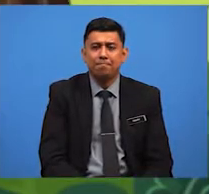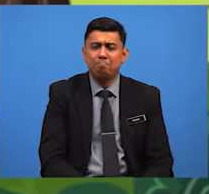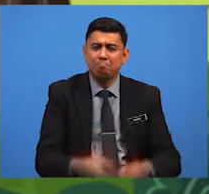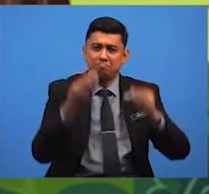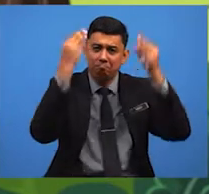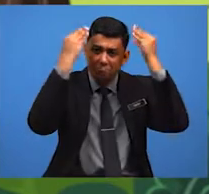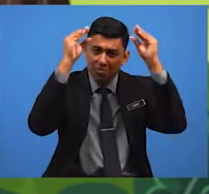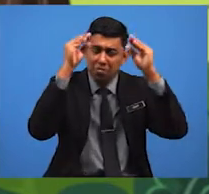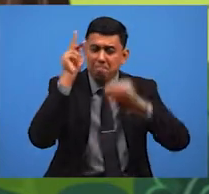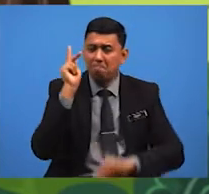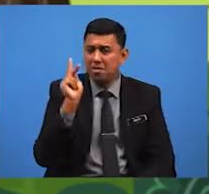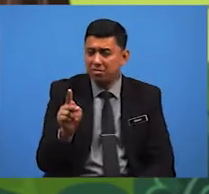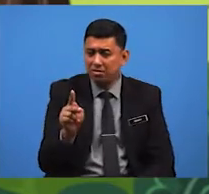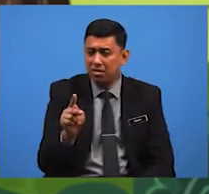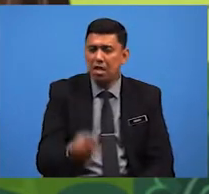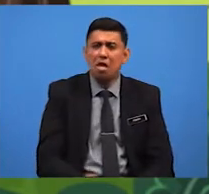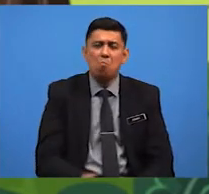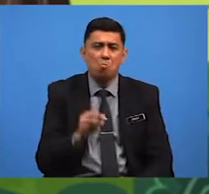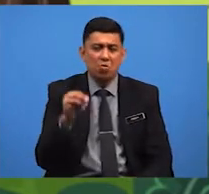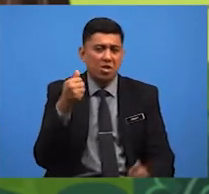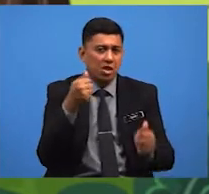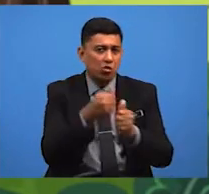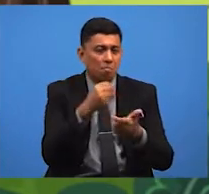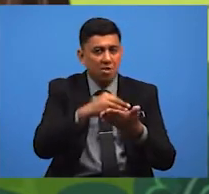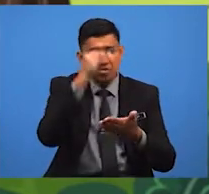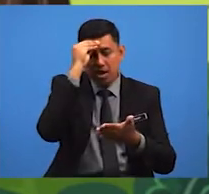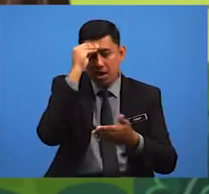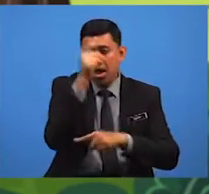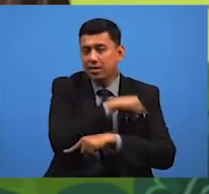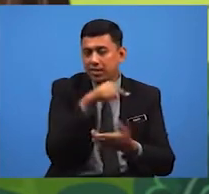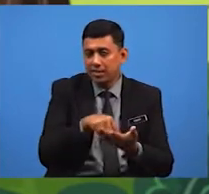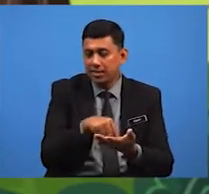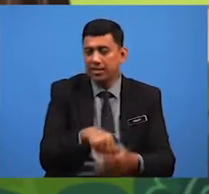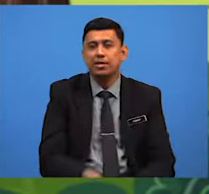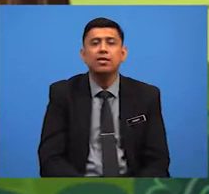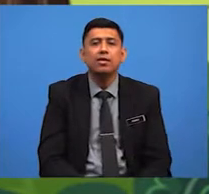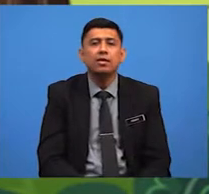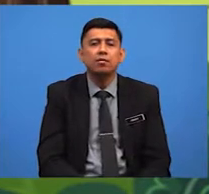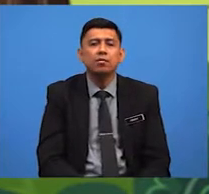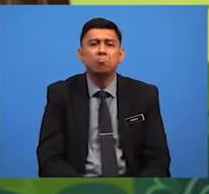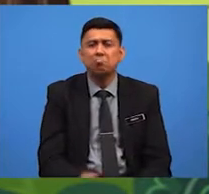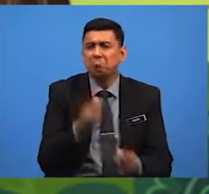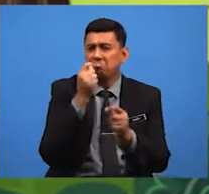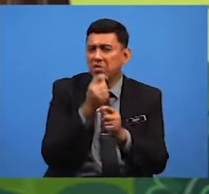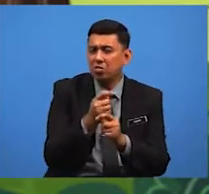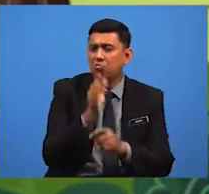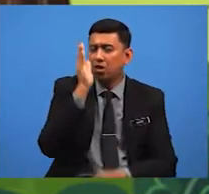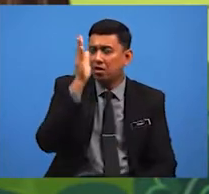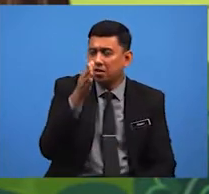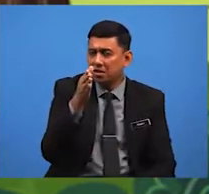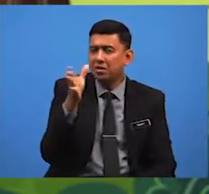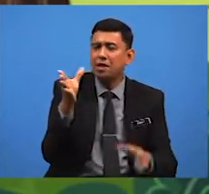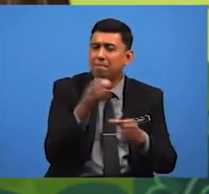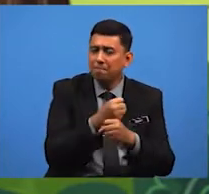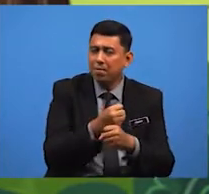Cikgu pasti murid-murid yang mengikuti sesi pembelajaran bersama-sama cikgu pada hari ini tentu dapat